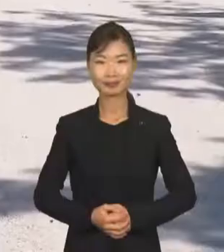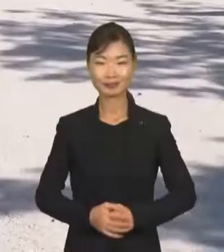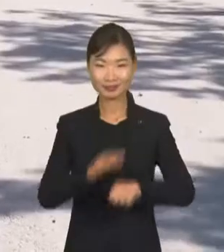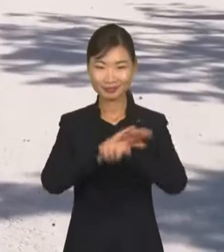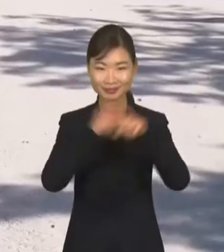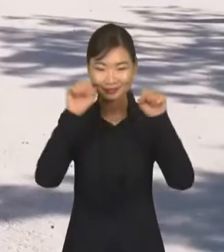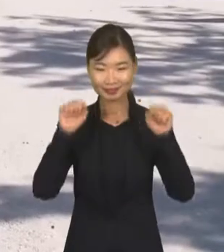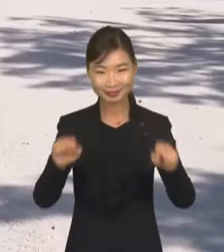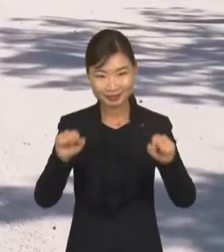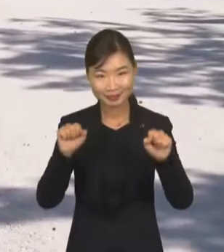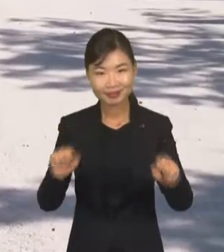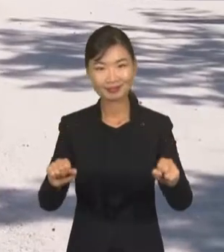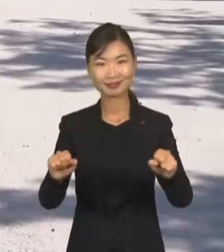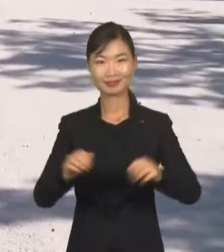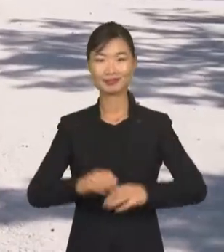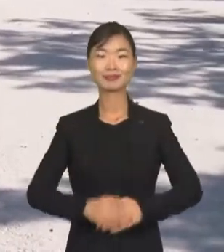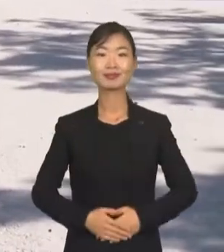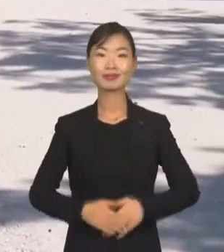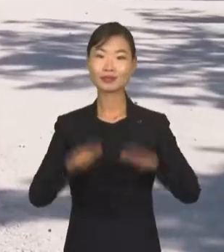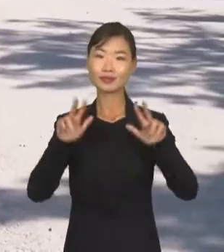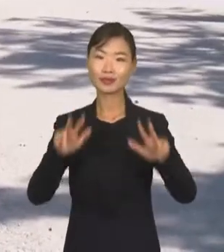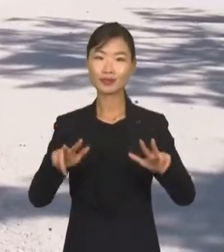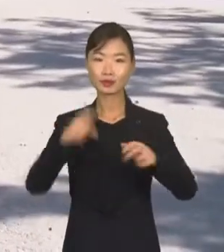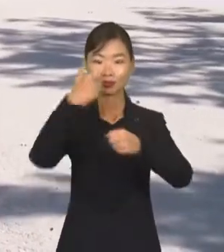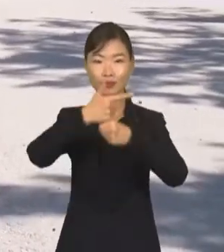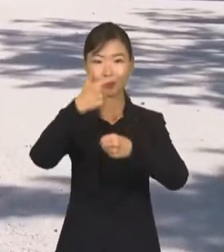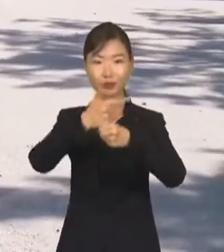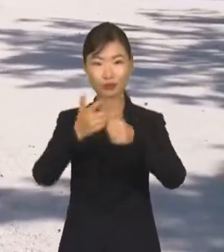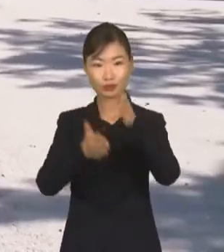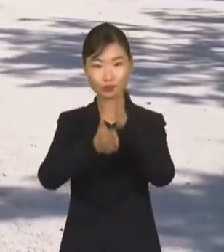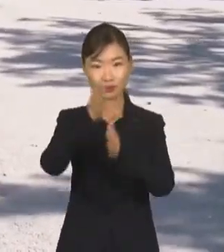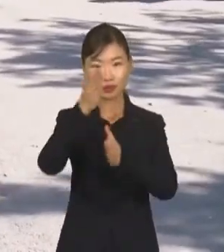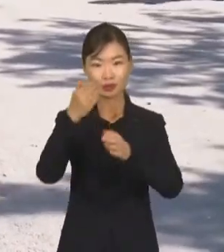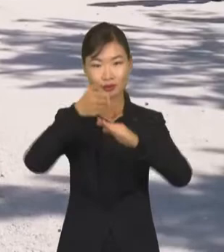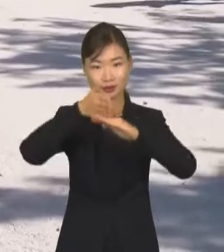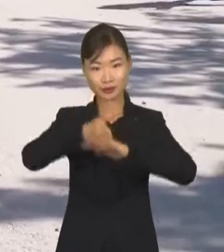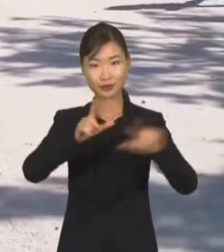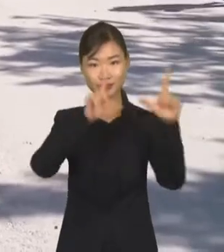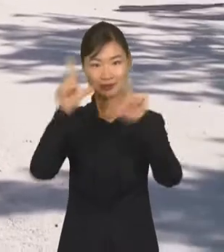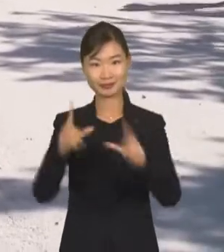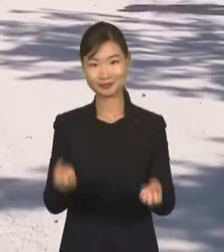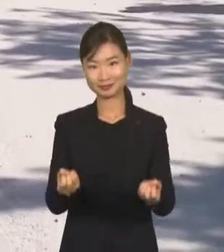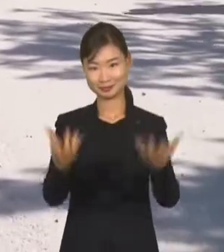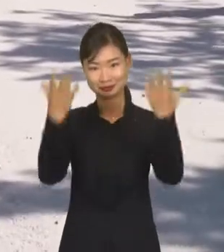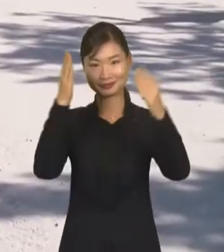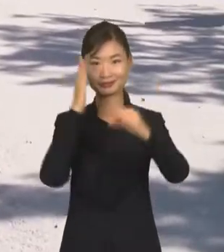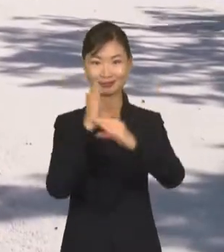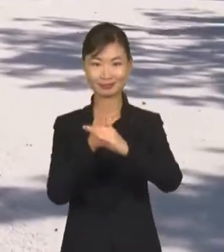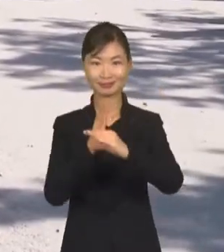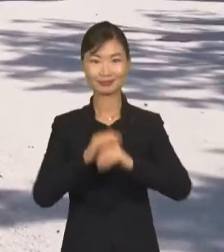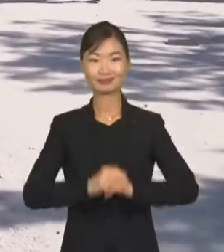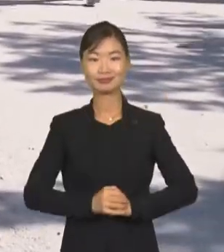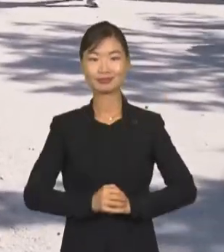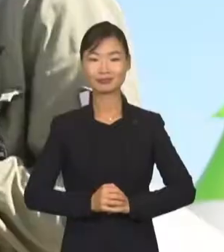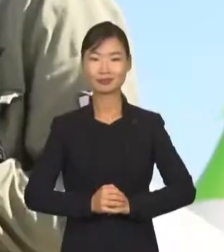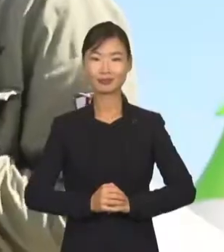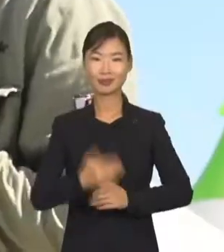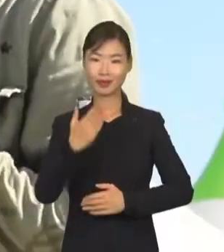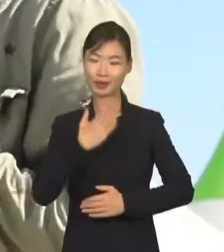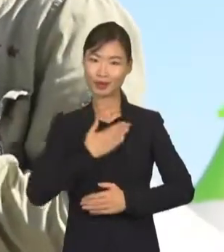안녕하세요. KTV의 최윤혜입니다. 지금 남양주시에서는 슬로라이프 축제가 한창 펼쳐지고 있는데요.